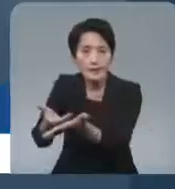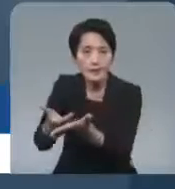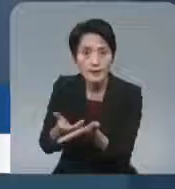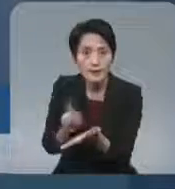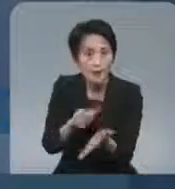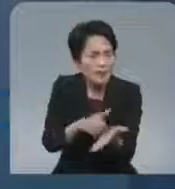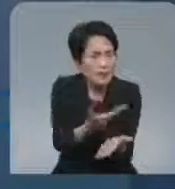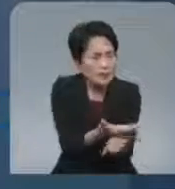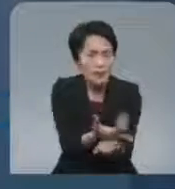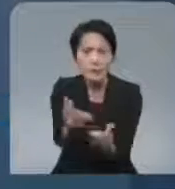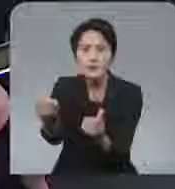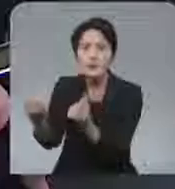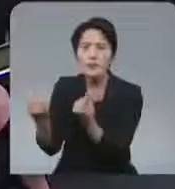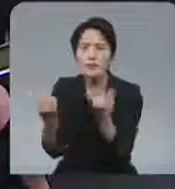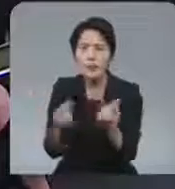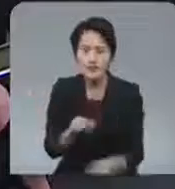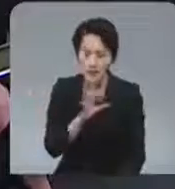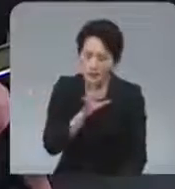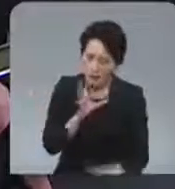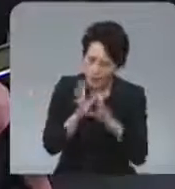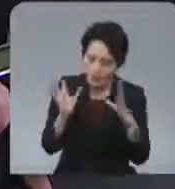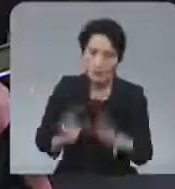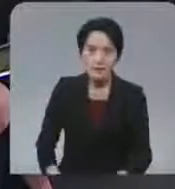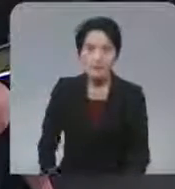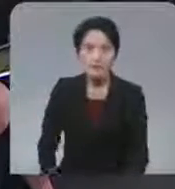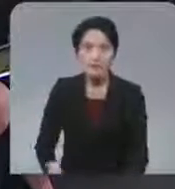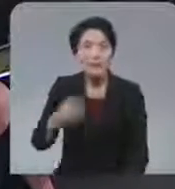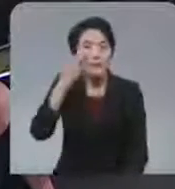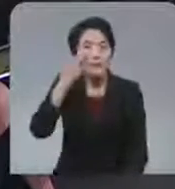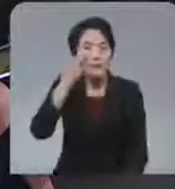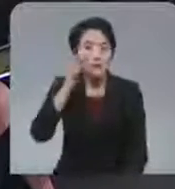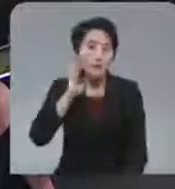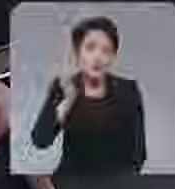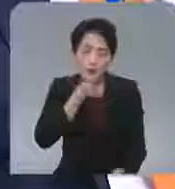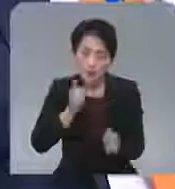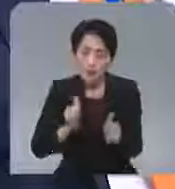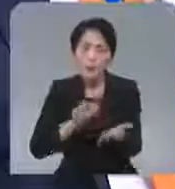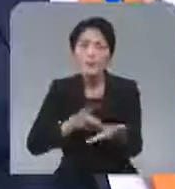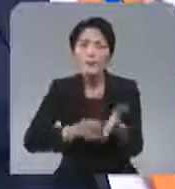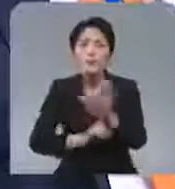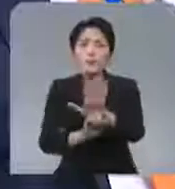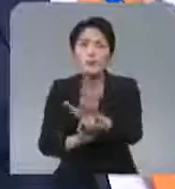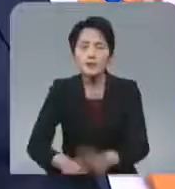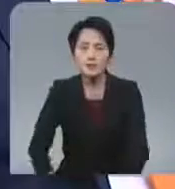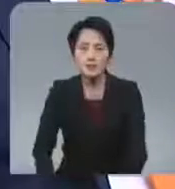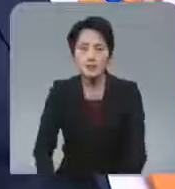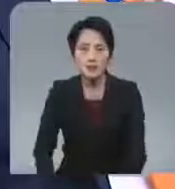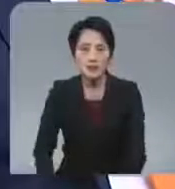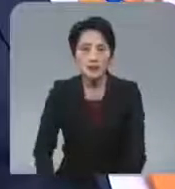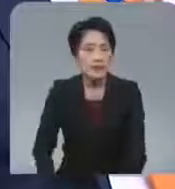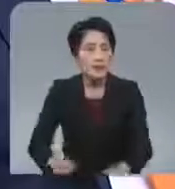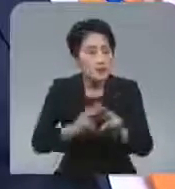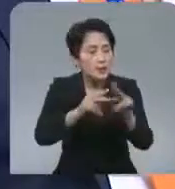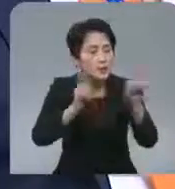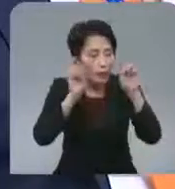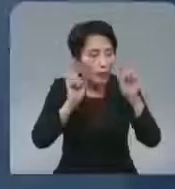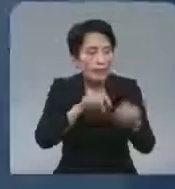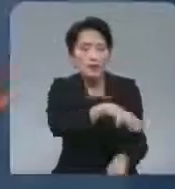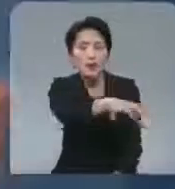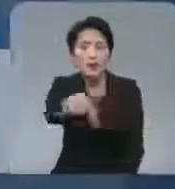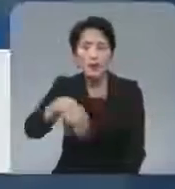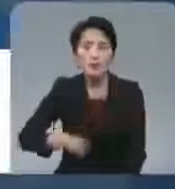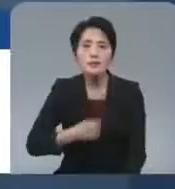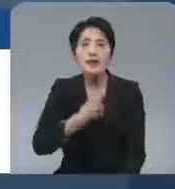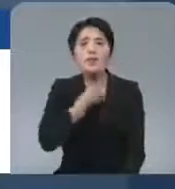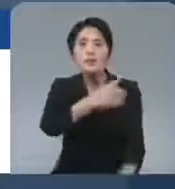调，各国企业是自愿提交资料。吉娜·雷蒙多表示，台湾台积电等与自己进行对